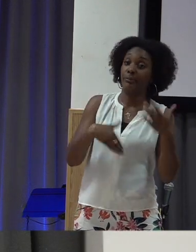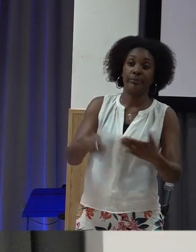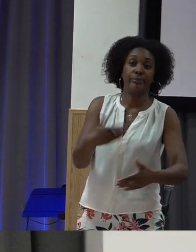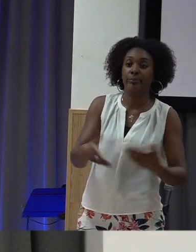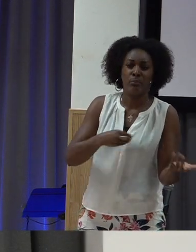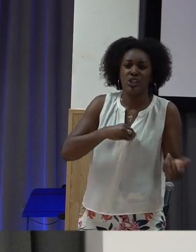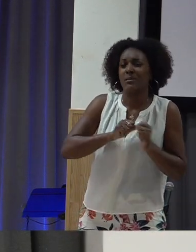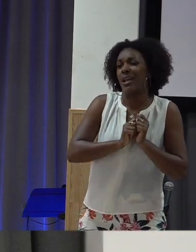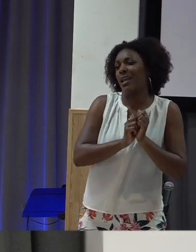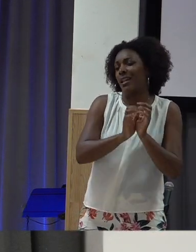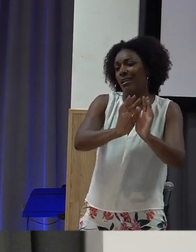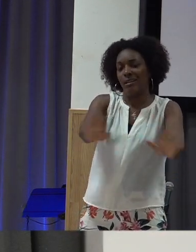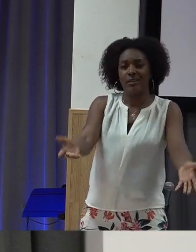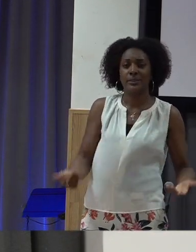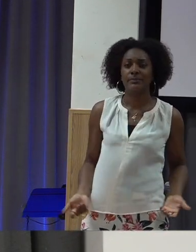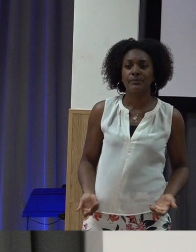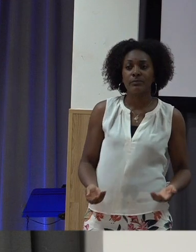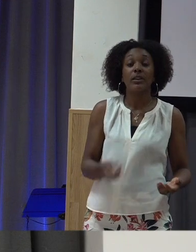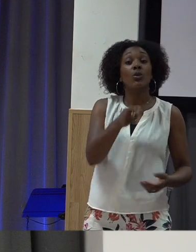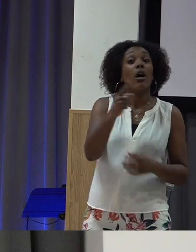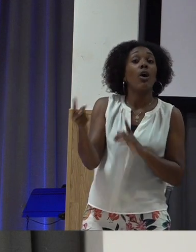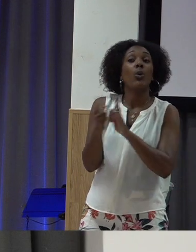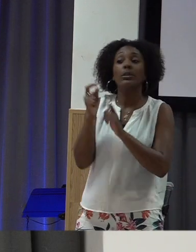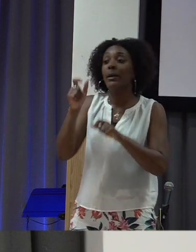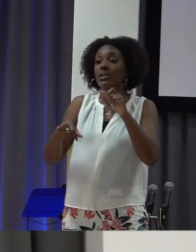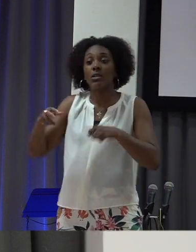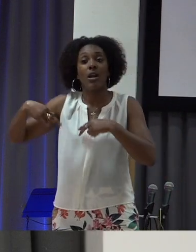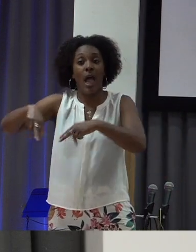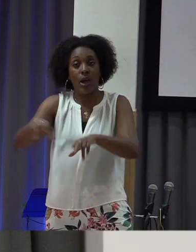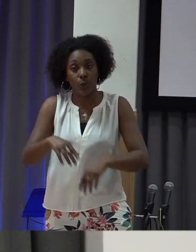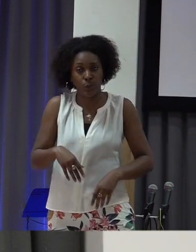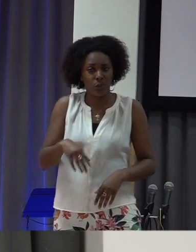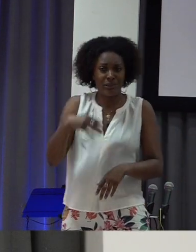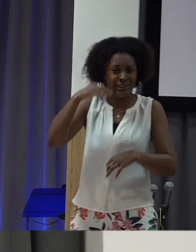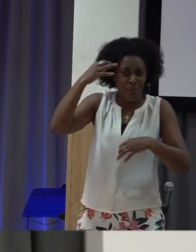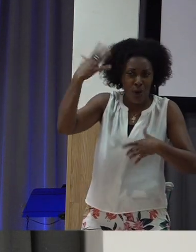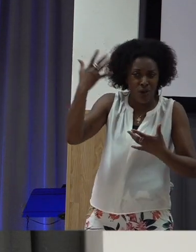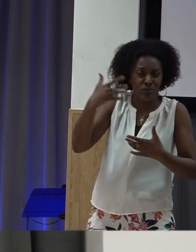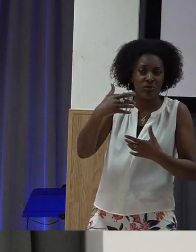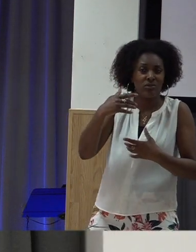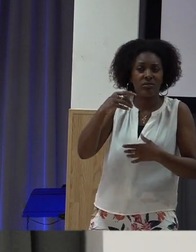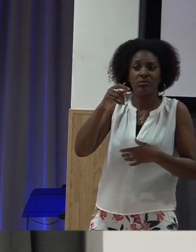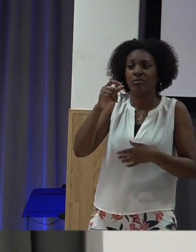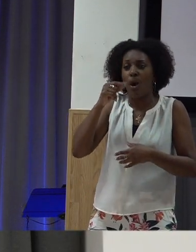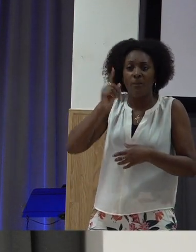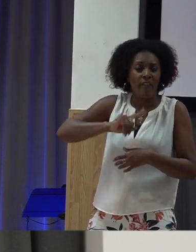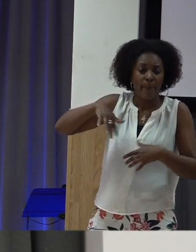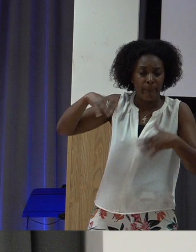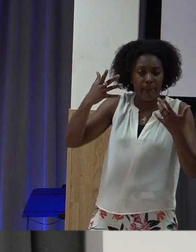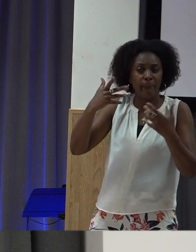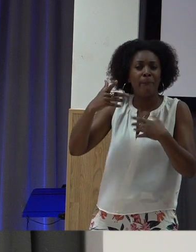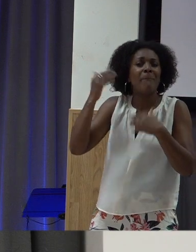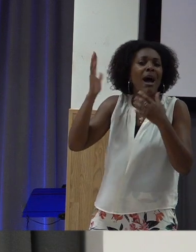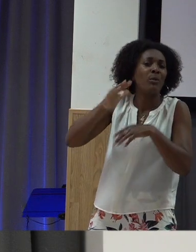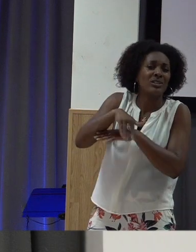cela. Si vous abordez des gens de la rue, quels qu'ils soient, peu importe, quel que soit leur